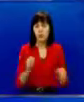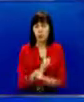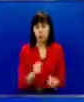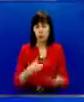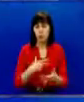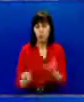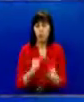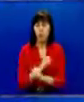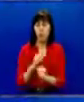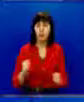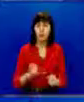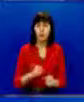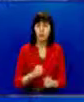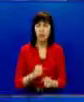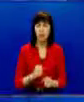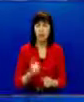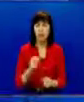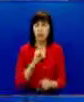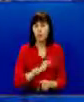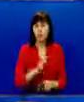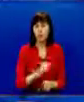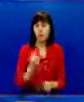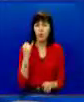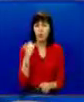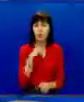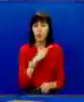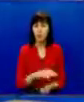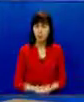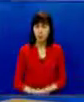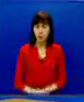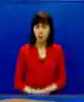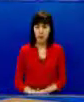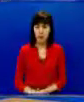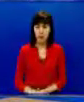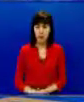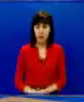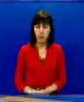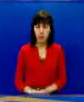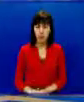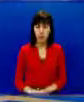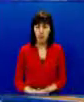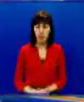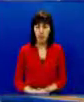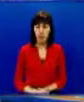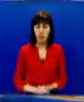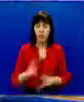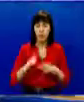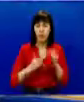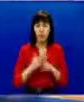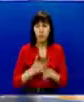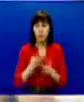болмайды, әйтеуір сондай бір бәлелері көп қой, іштеңге болмайды, әйтеуір тек қана астында қалып өлуге болады, басқа